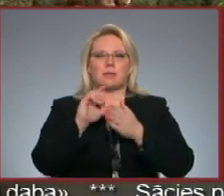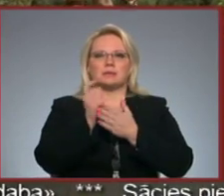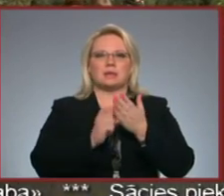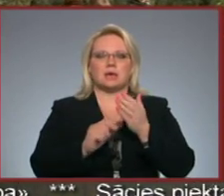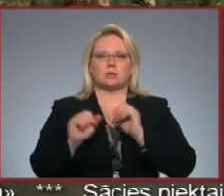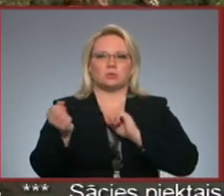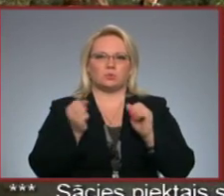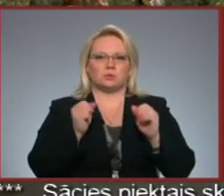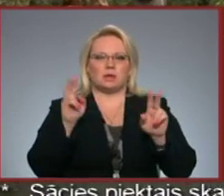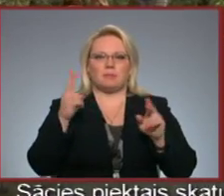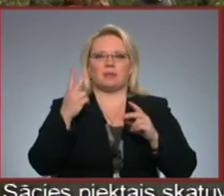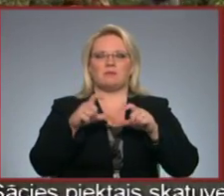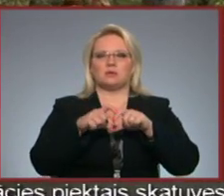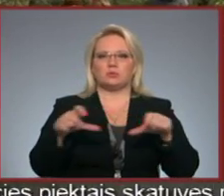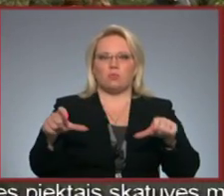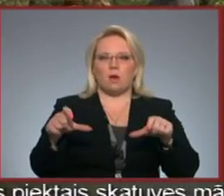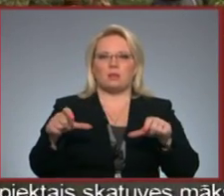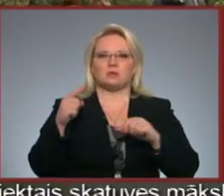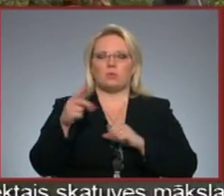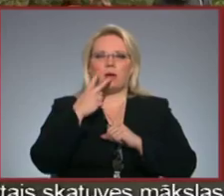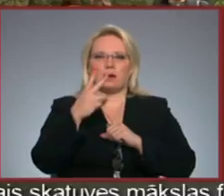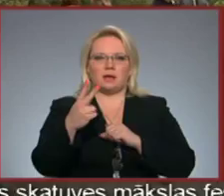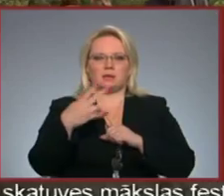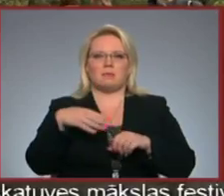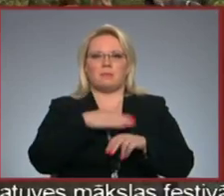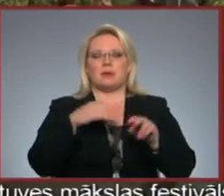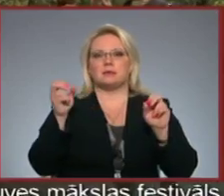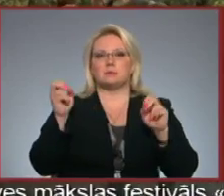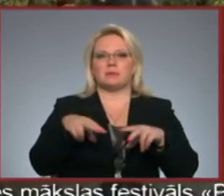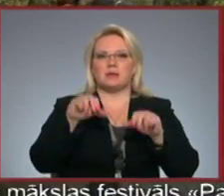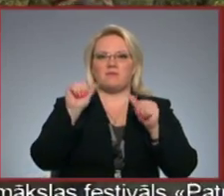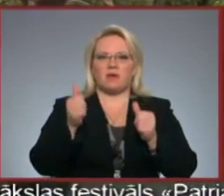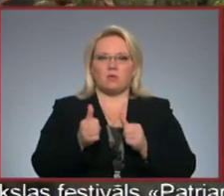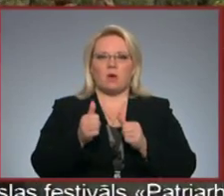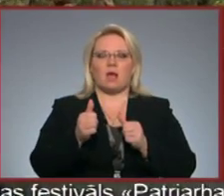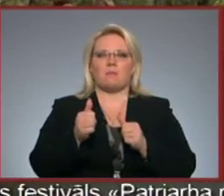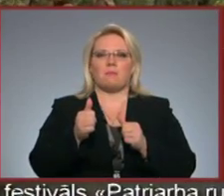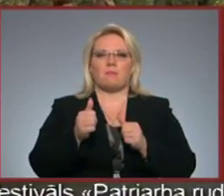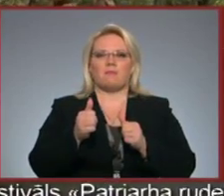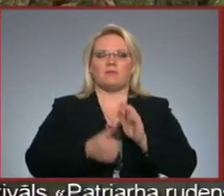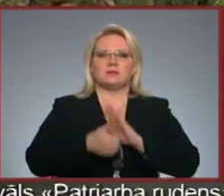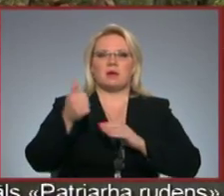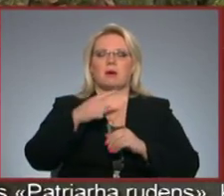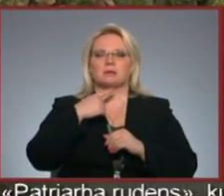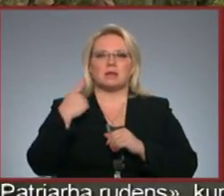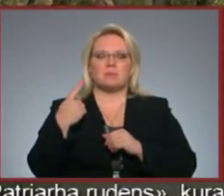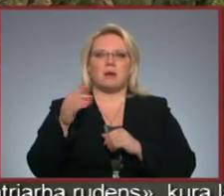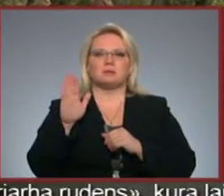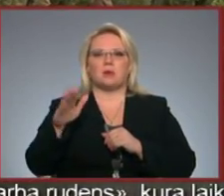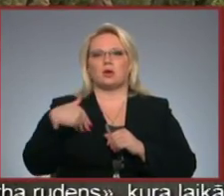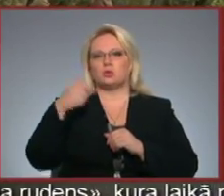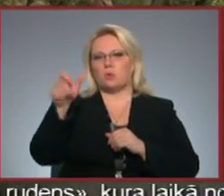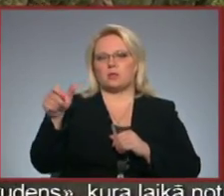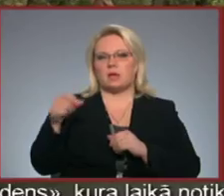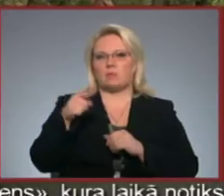kustībām. Tad divas skolas to arī redzēs. Jā, mēs arī to speciāli, jo mums tradicionāli vislabāk gribās pie skolniekiem